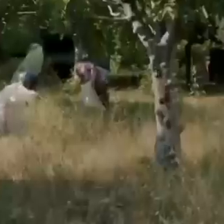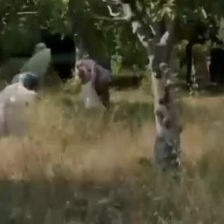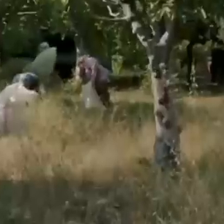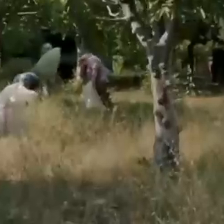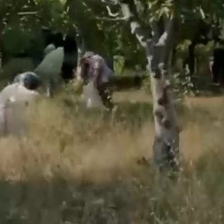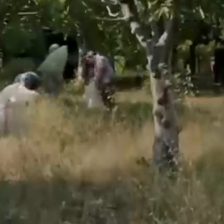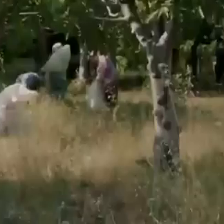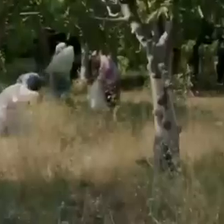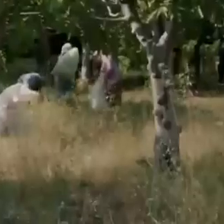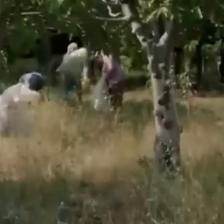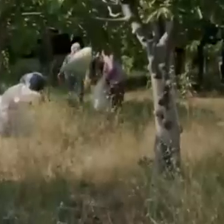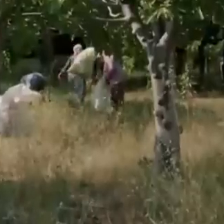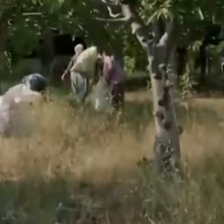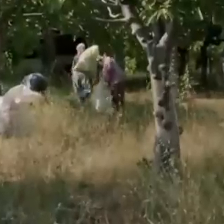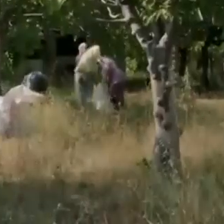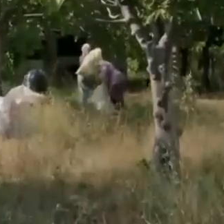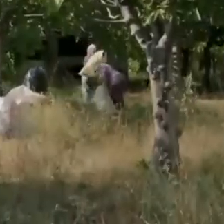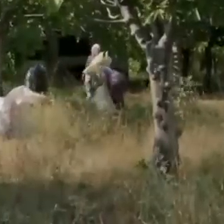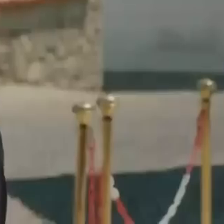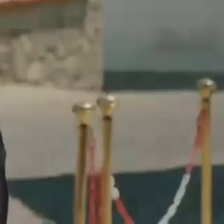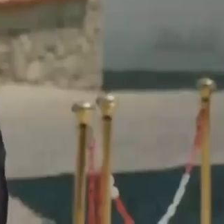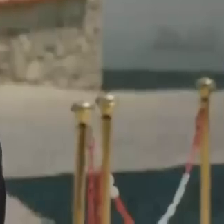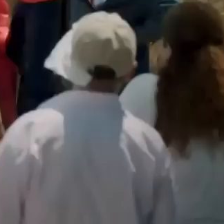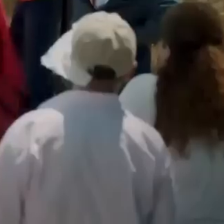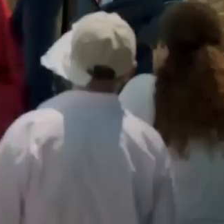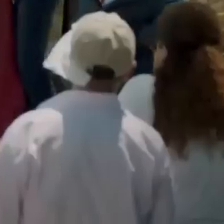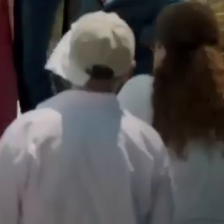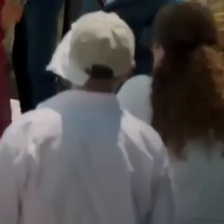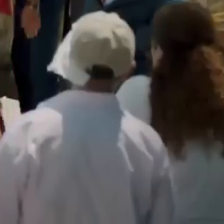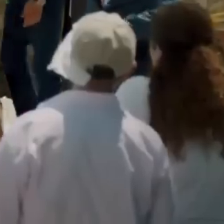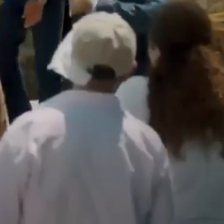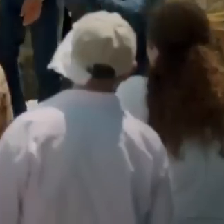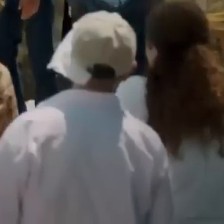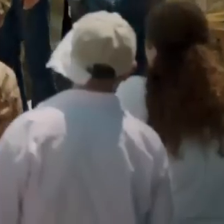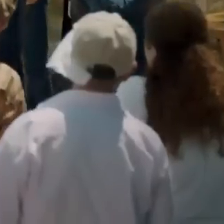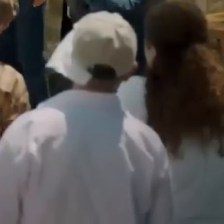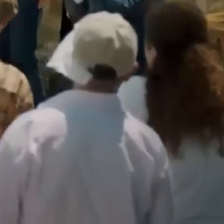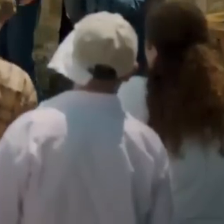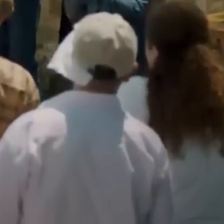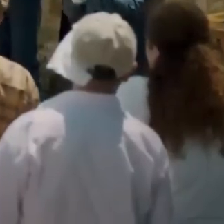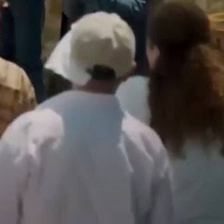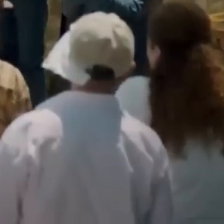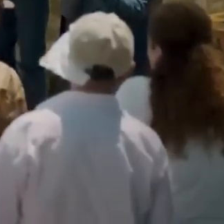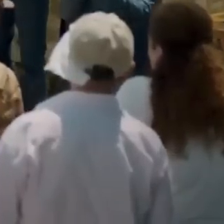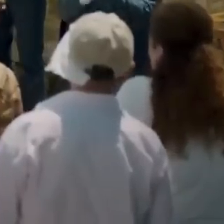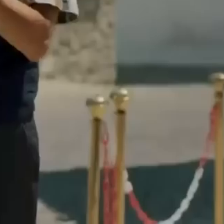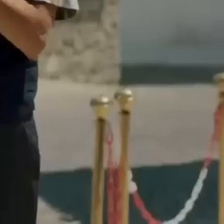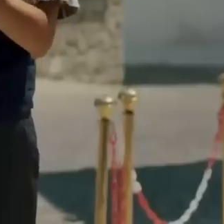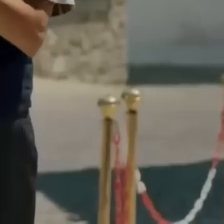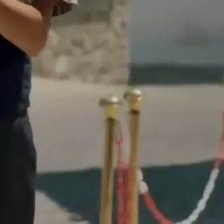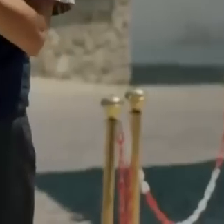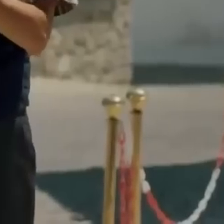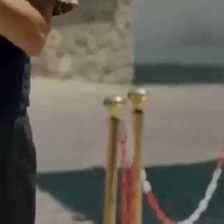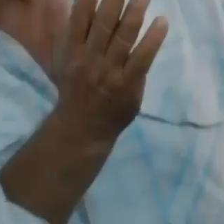işi atıp yürüdü. Naciye karnı burnunda kalktı sandalyeden. Heykelin kırmızı örtüsünü İsmail açmış. Emin gerinerek gösteriyor.